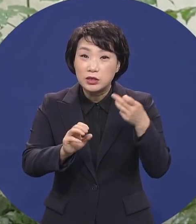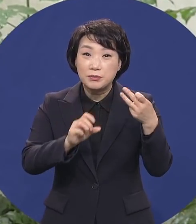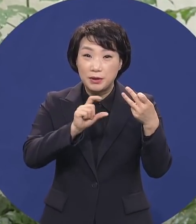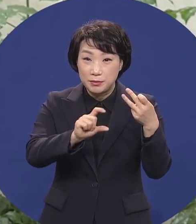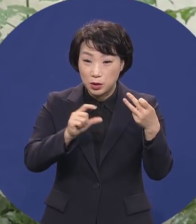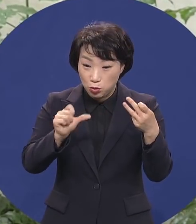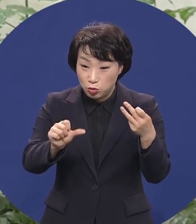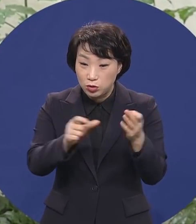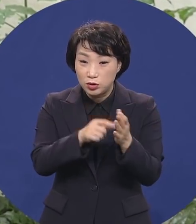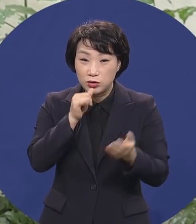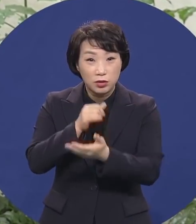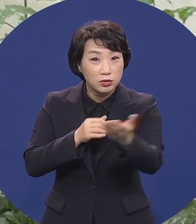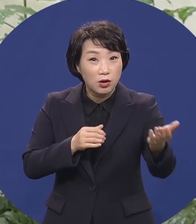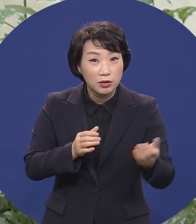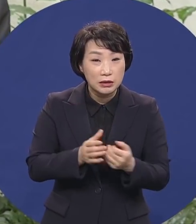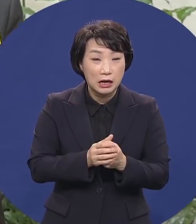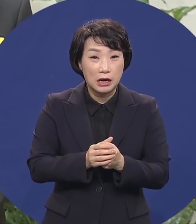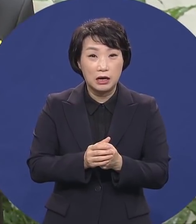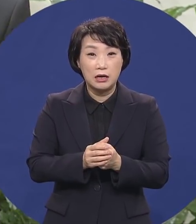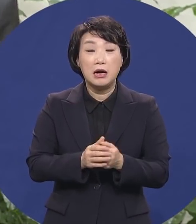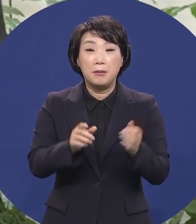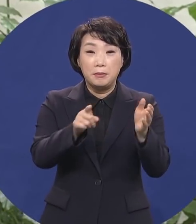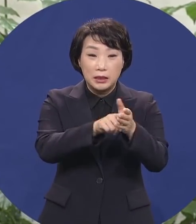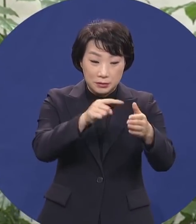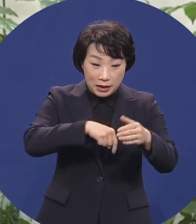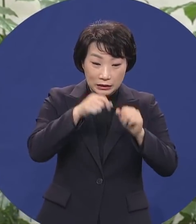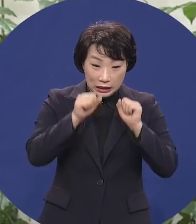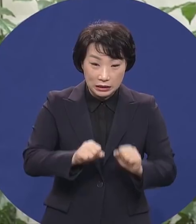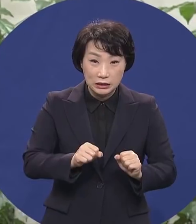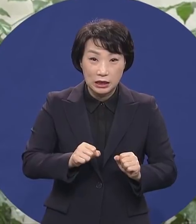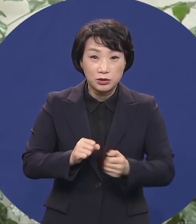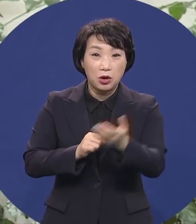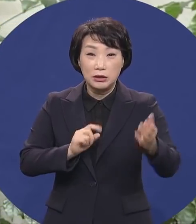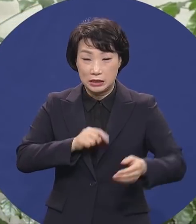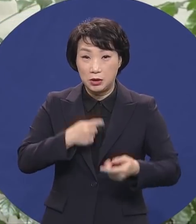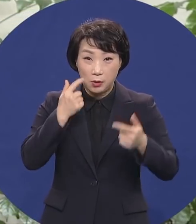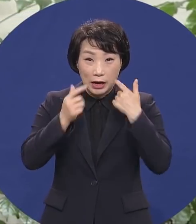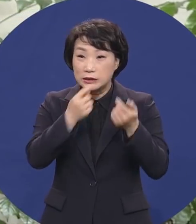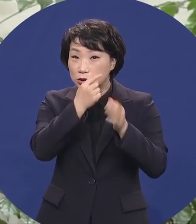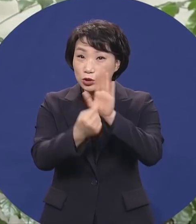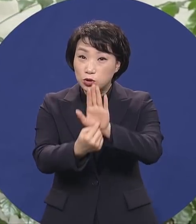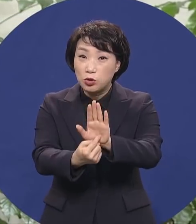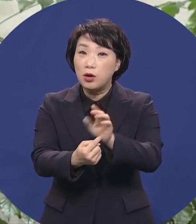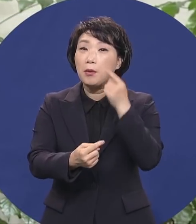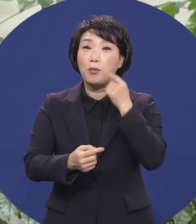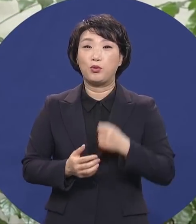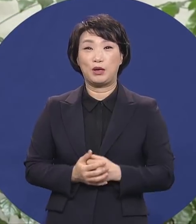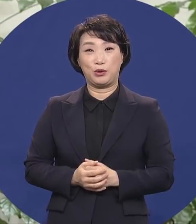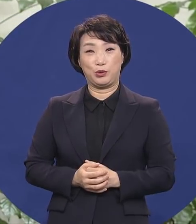그랬어? 너희가 믿음에 있는가? 너희 자신을 확증하라.